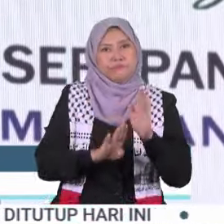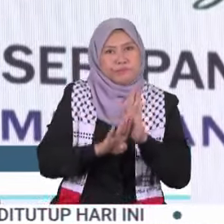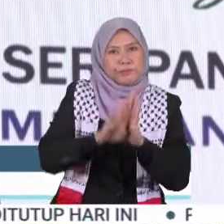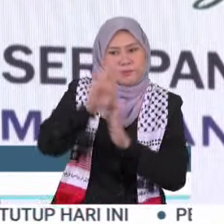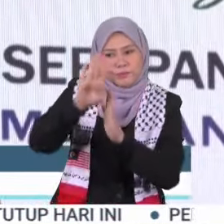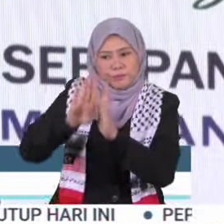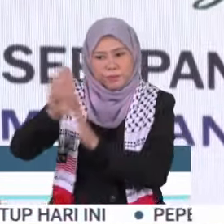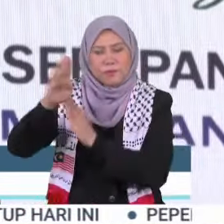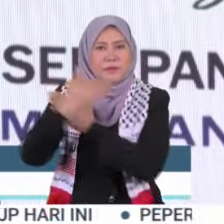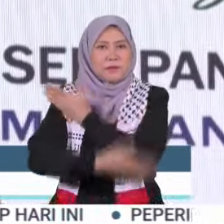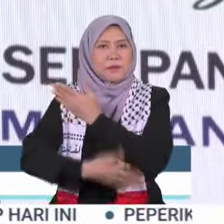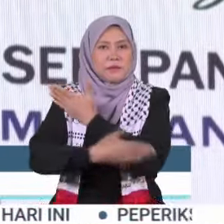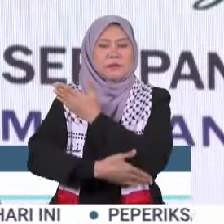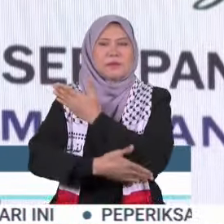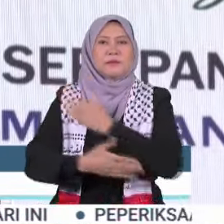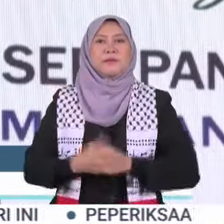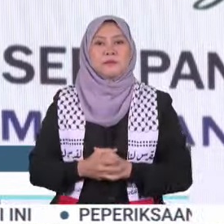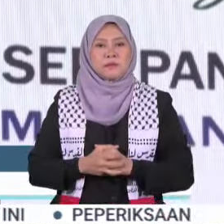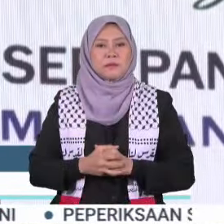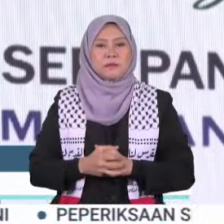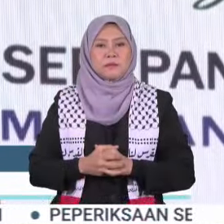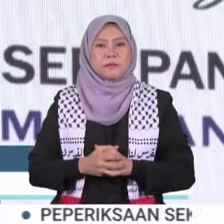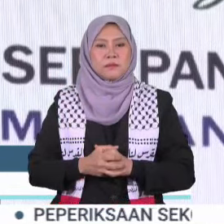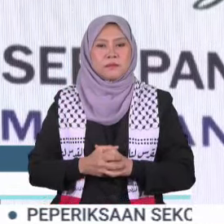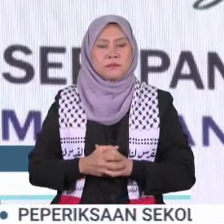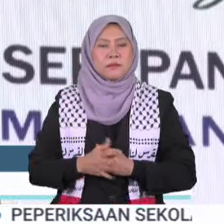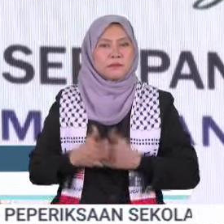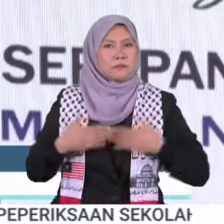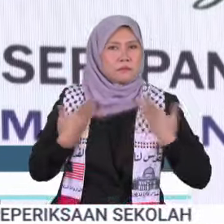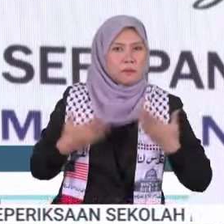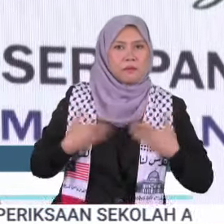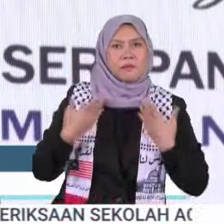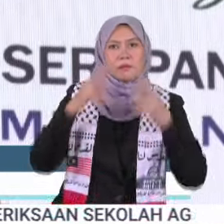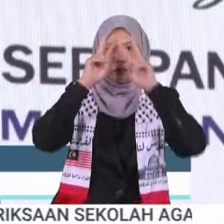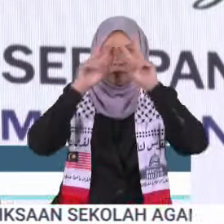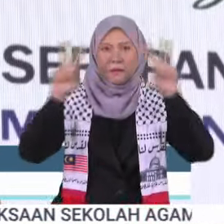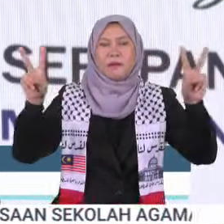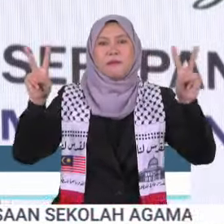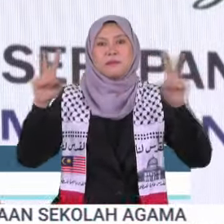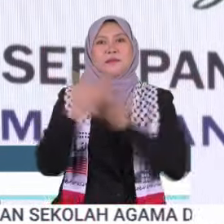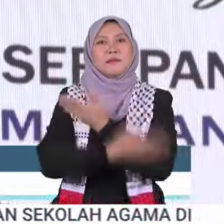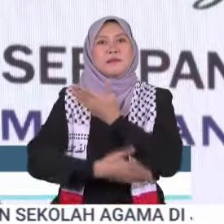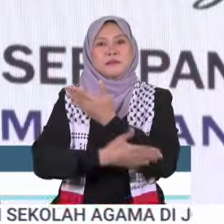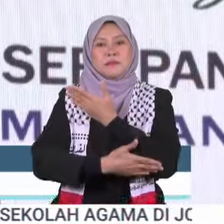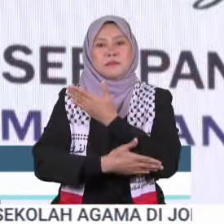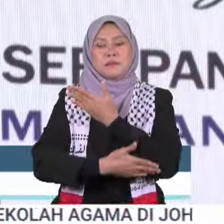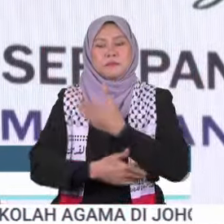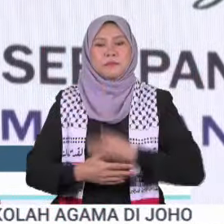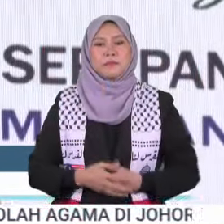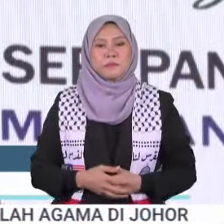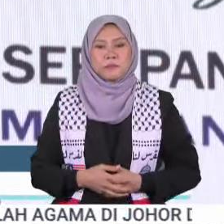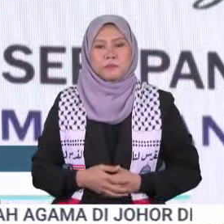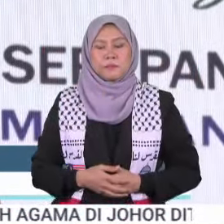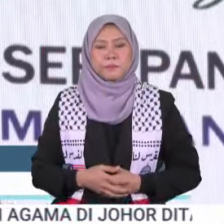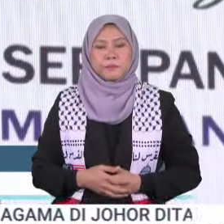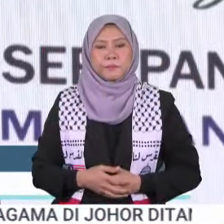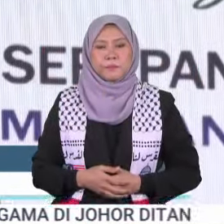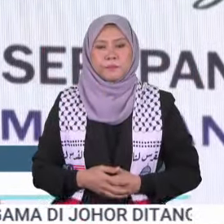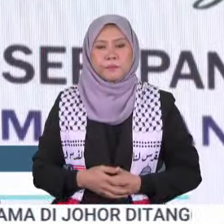pembangunan negara, hasil daripada pelaburan yang datang daripada luar, pelaburan dalam